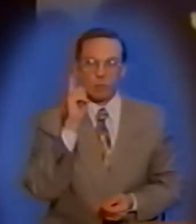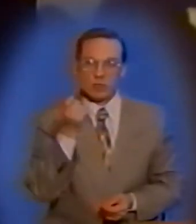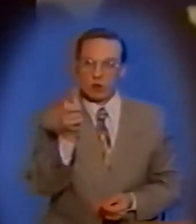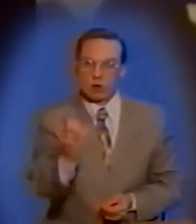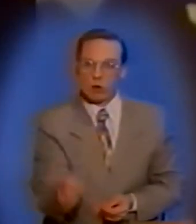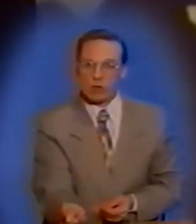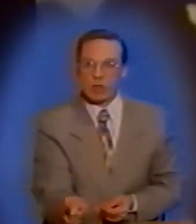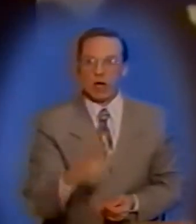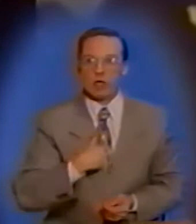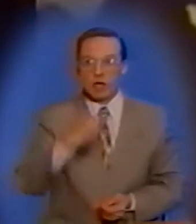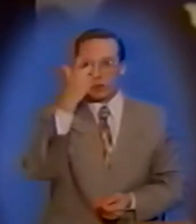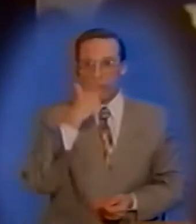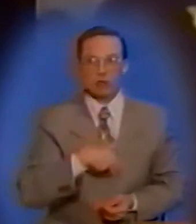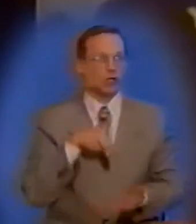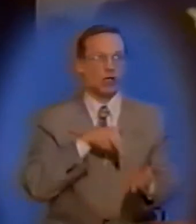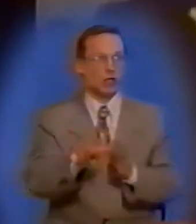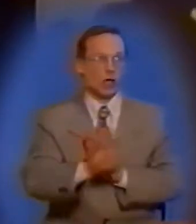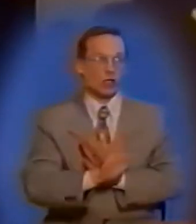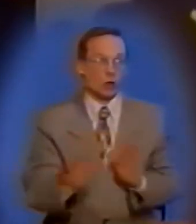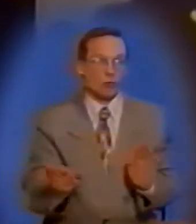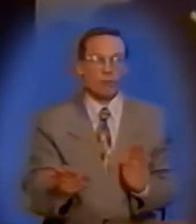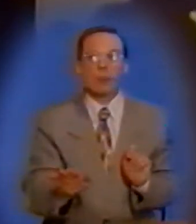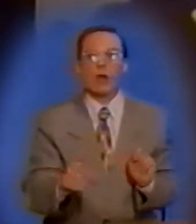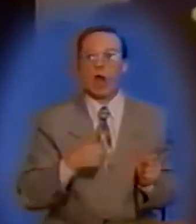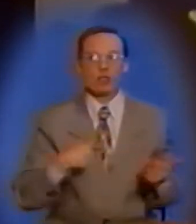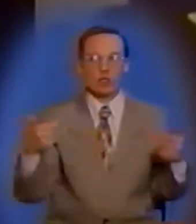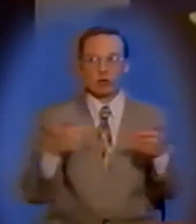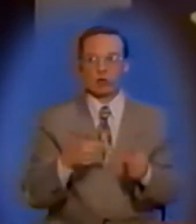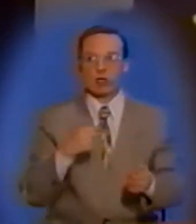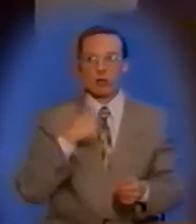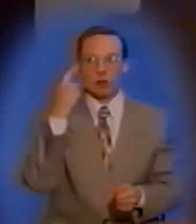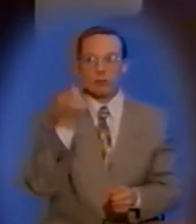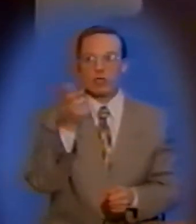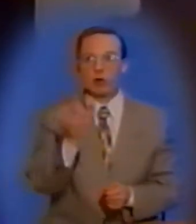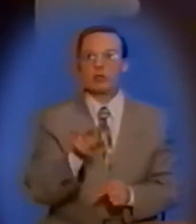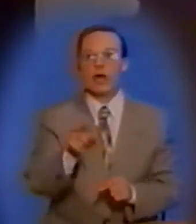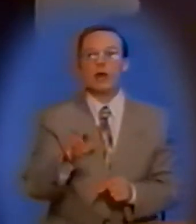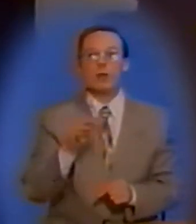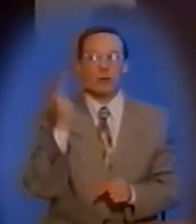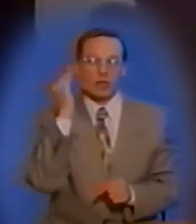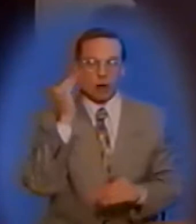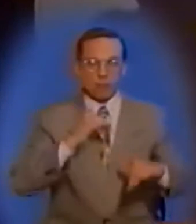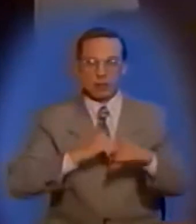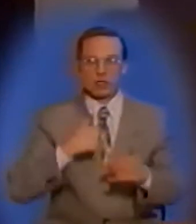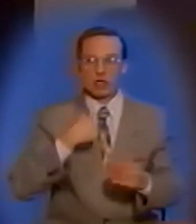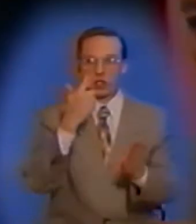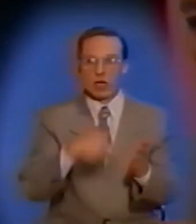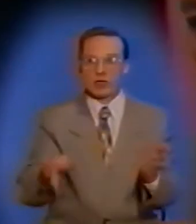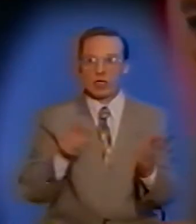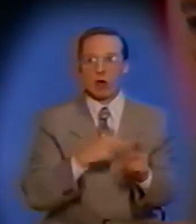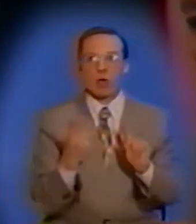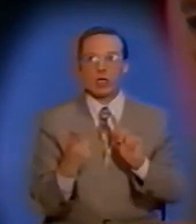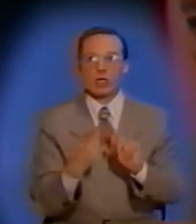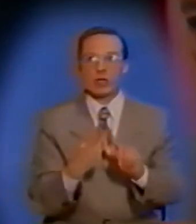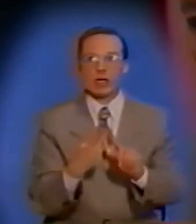psichologas, ne, aš asmeniškai nėjau pas psichologą. Aš nesusitaiko, kad man psichologas, ta prasme, padės. Aš netikėjau. Ir